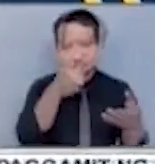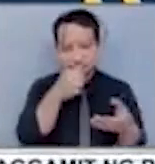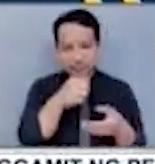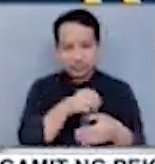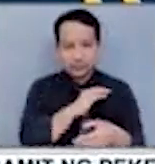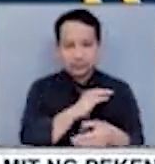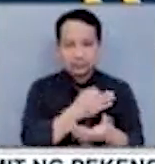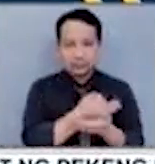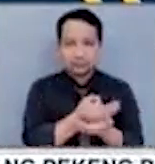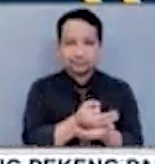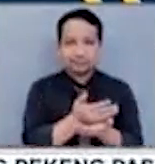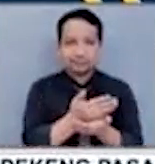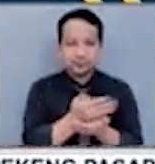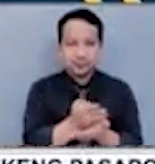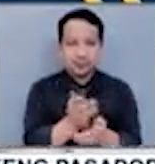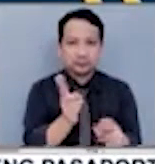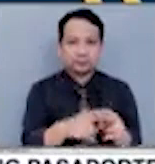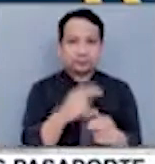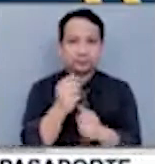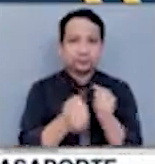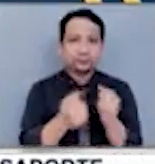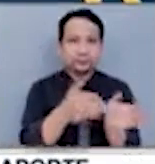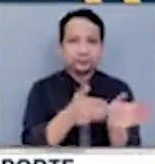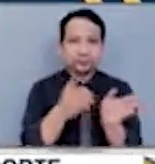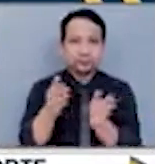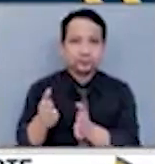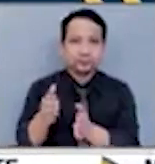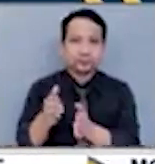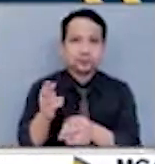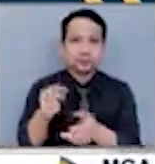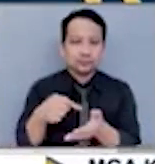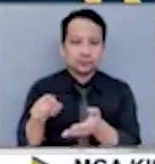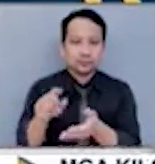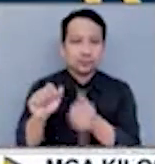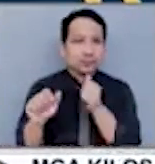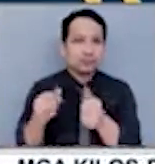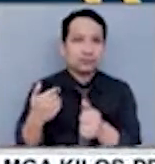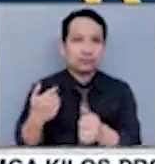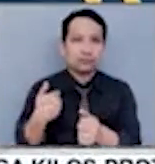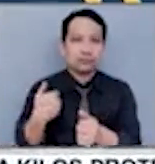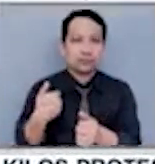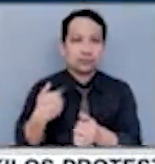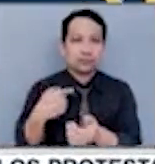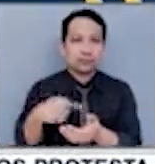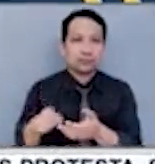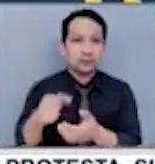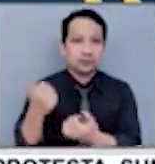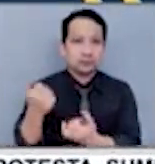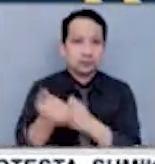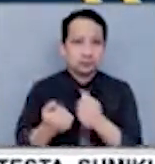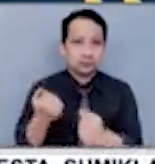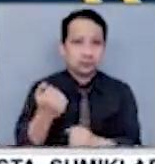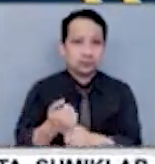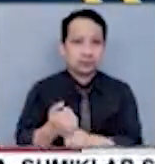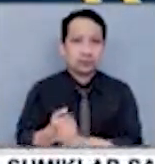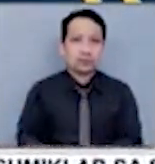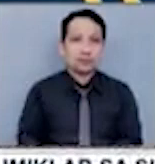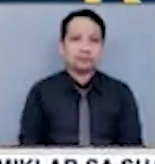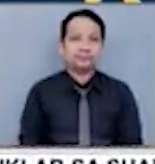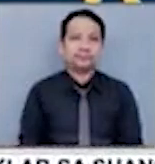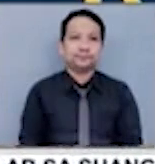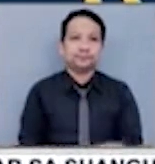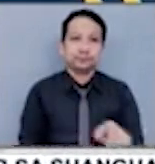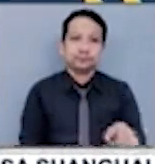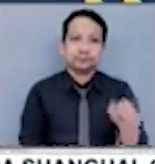ngayong taon at i-realign ito sa pagbabayad ng unpaid claims para sa healthcare workers. Para naman kay Senator Alan